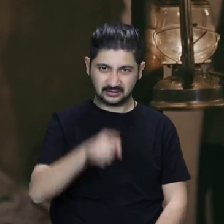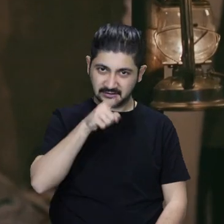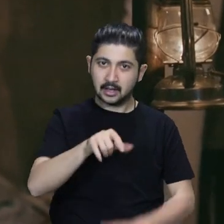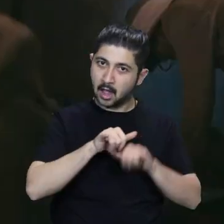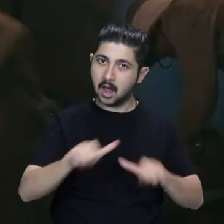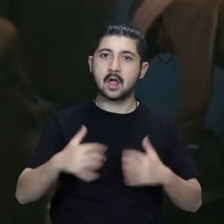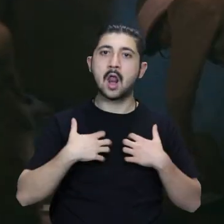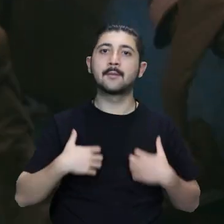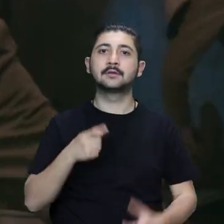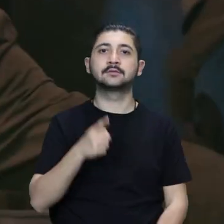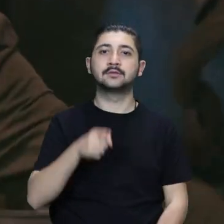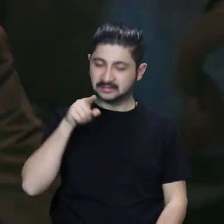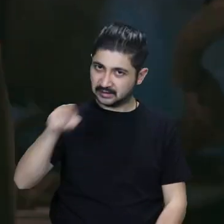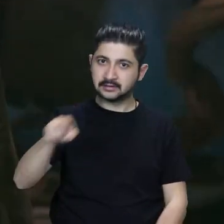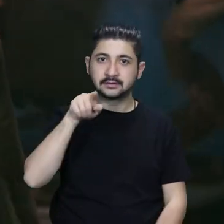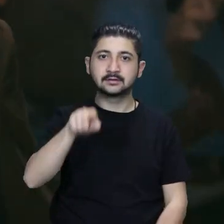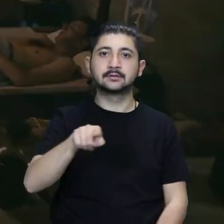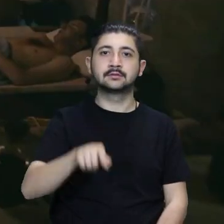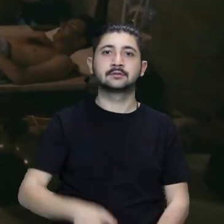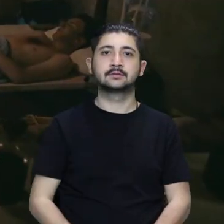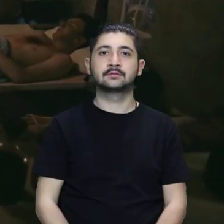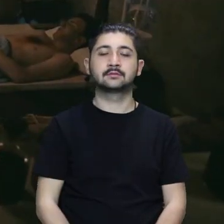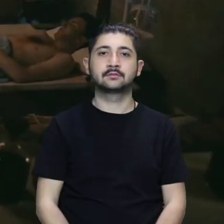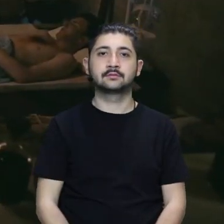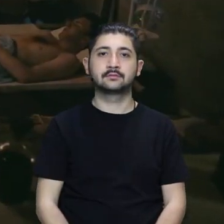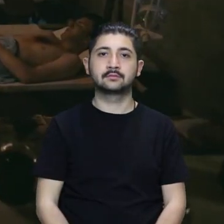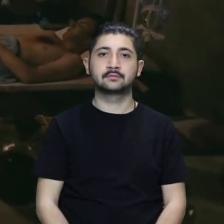Sen de. Sen de.